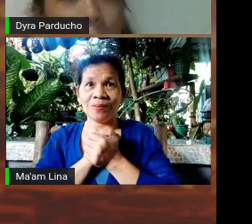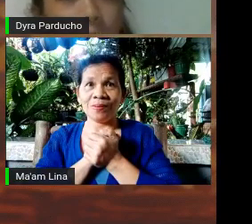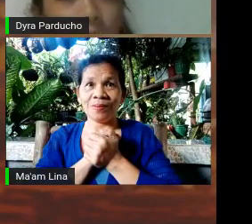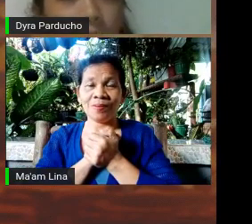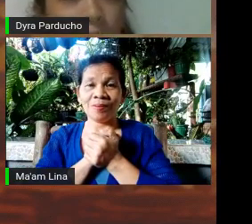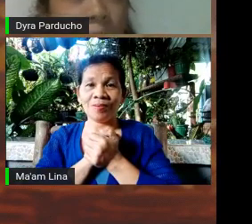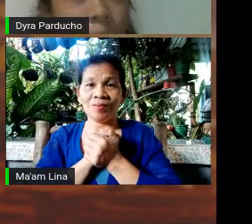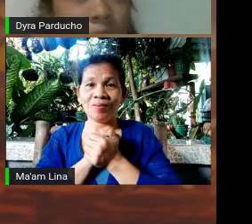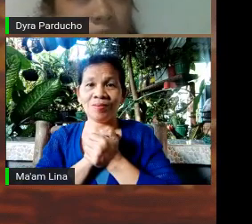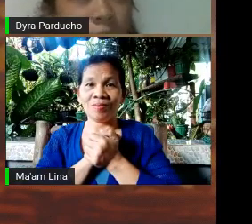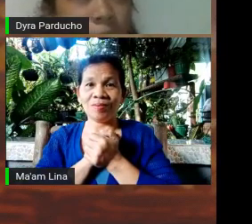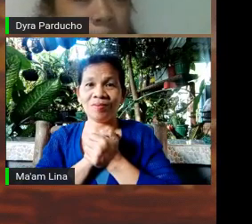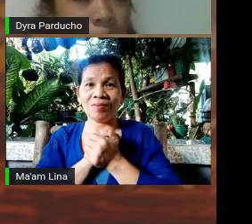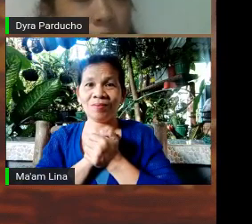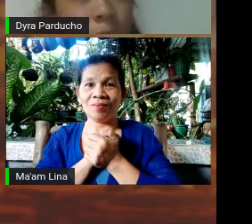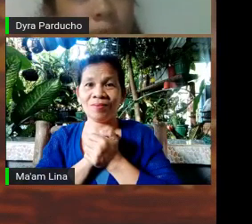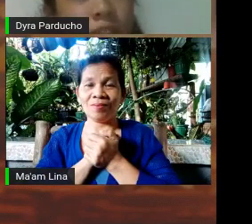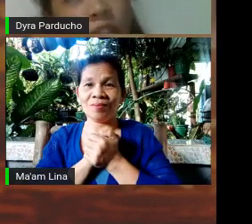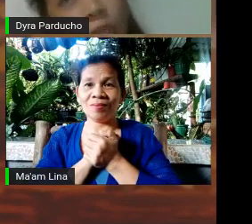So,